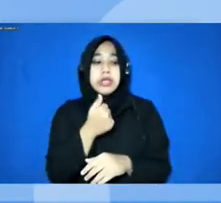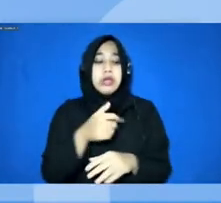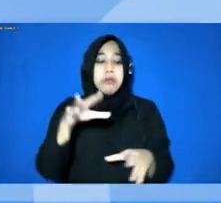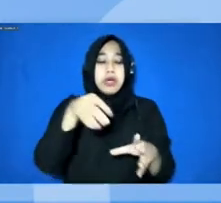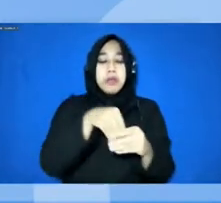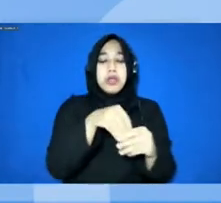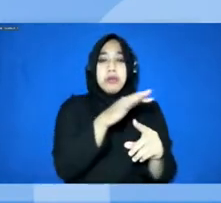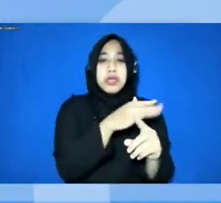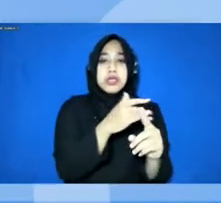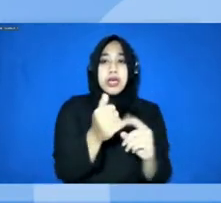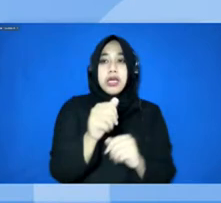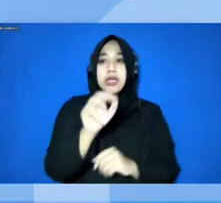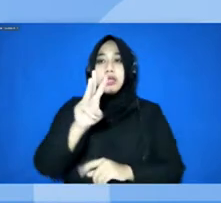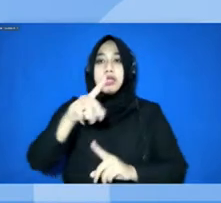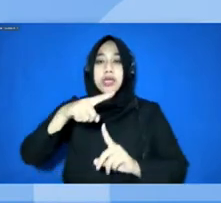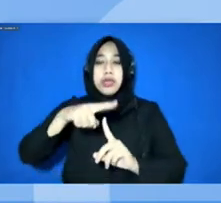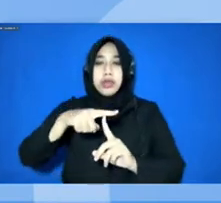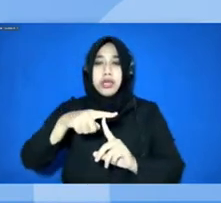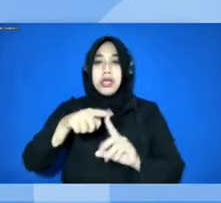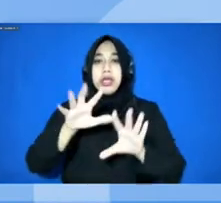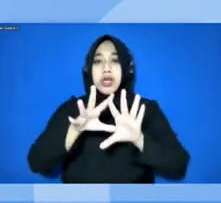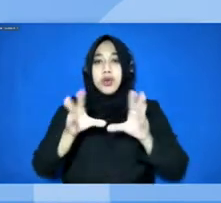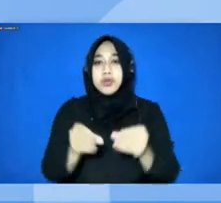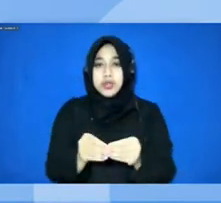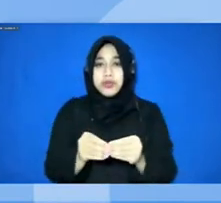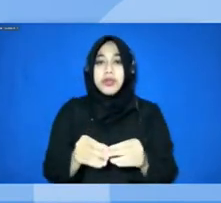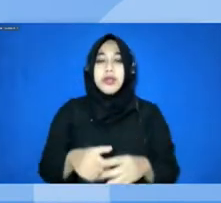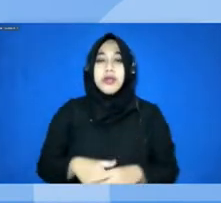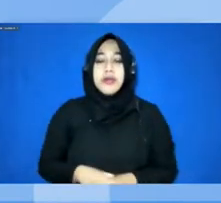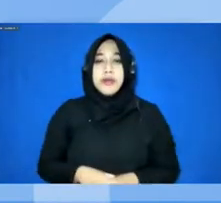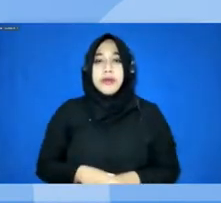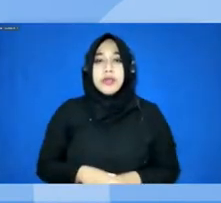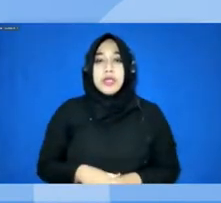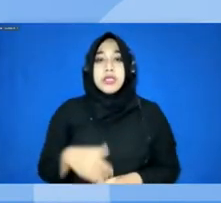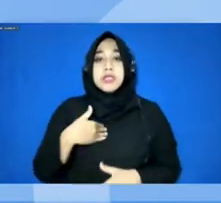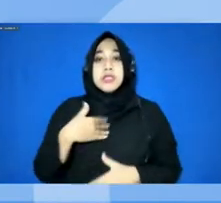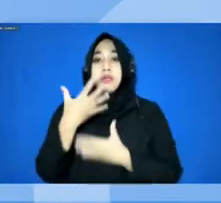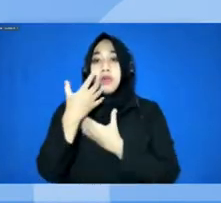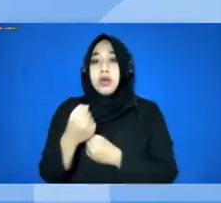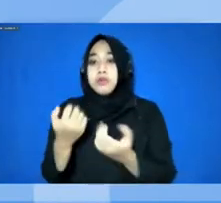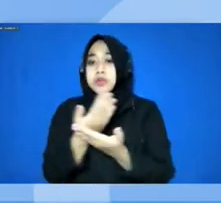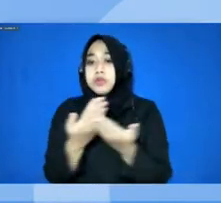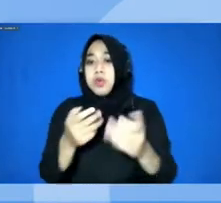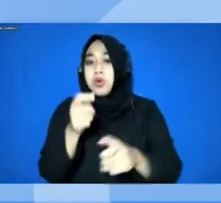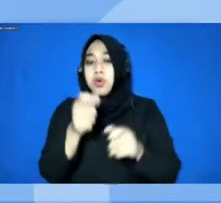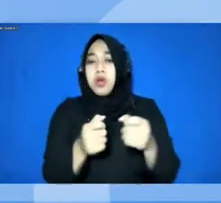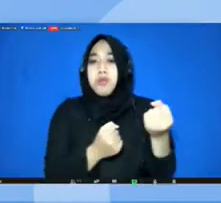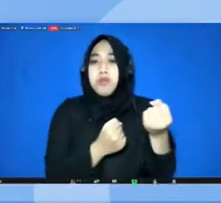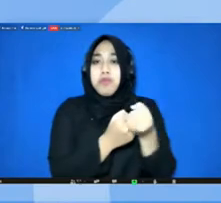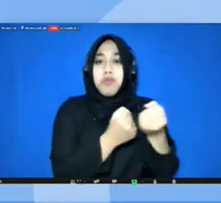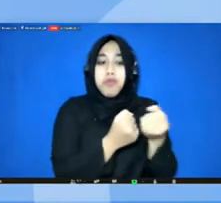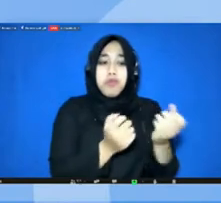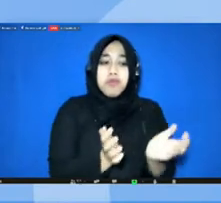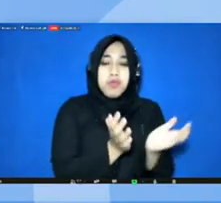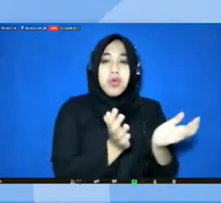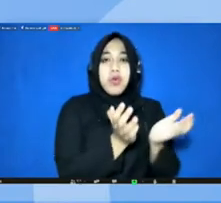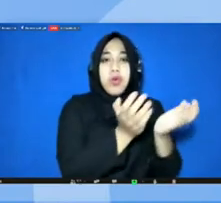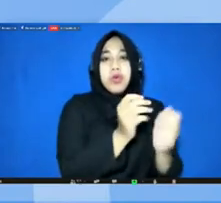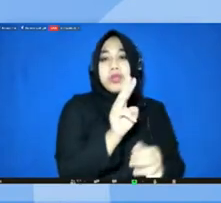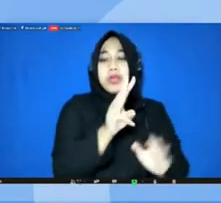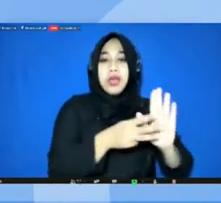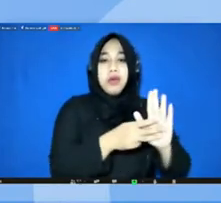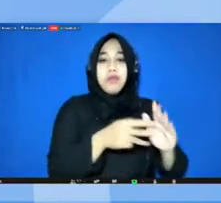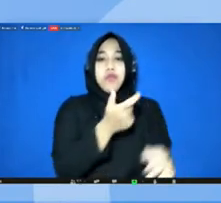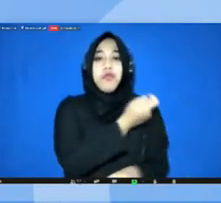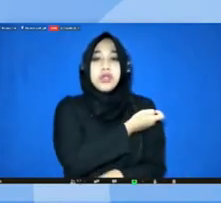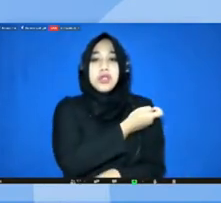pelibatan masyarakat dalam 3T yang inklusif. Saya berharap semua pihak dapat mendorong praktik 5M, vaksinasi, dan 3T